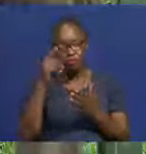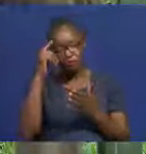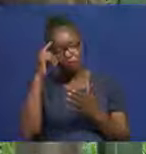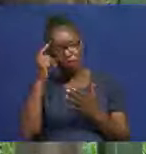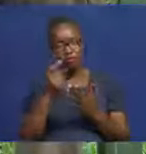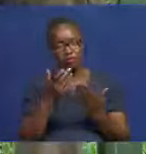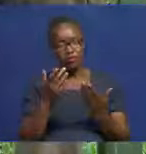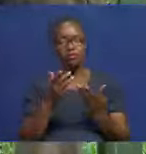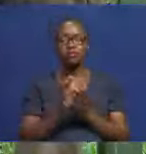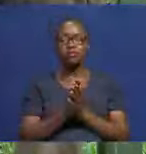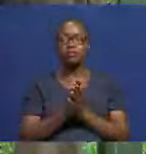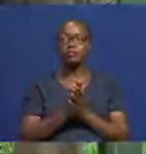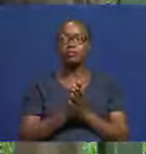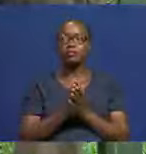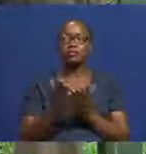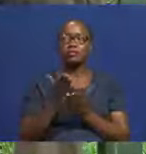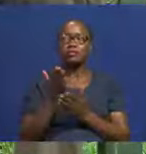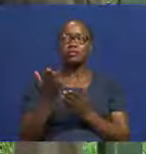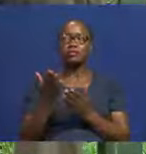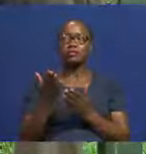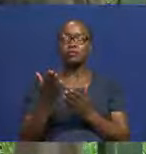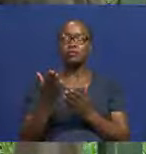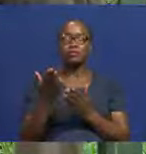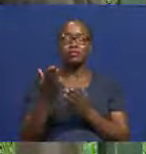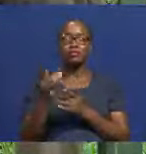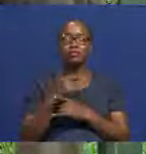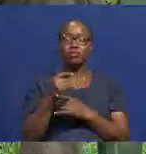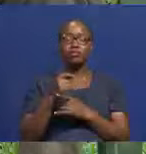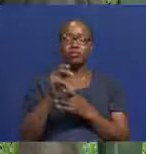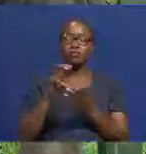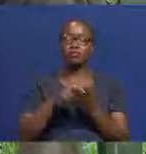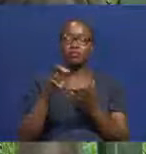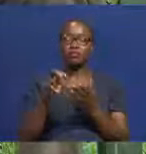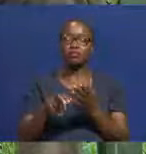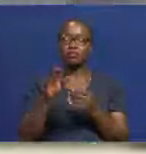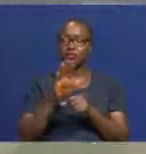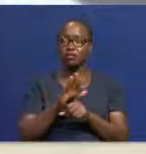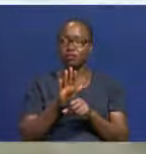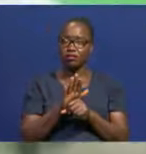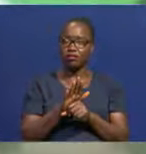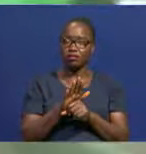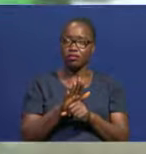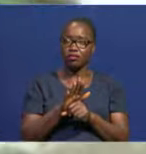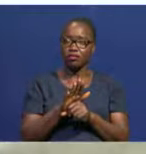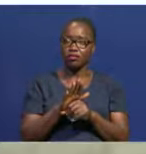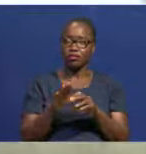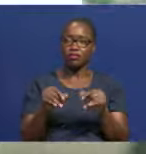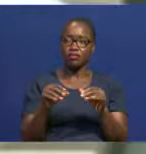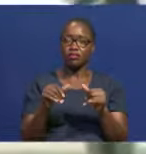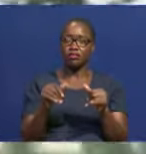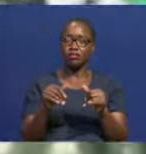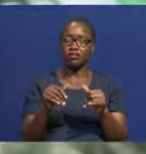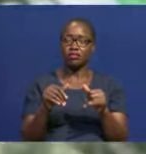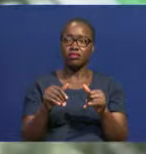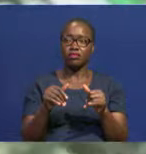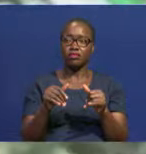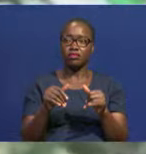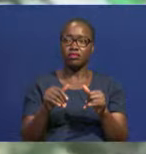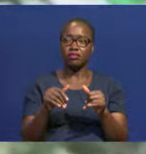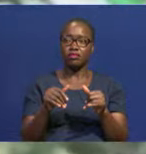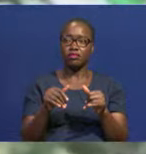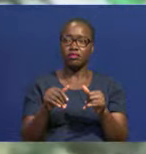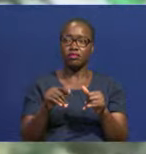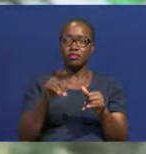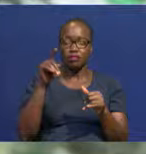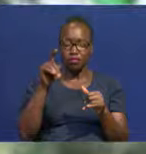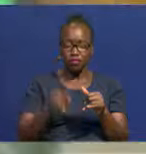Nakuru. Hapo ndo wana parachute wanafanyia jumping zao za kuqualify hapo. Na